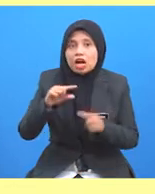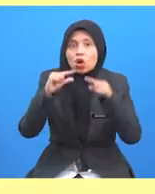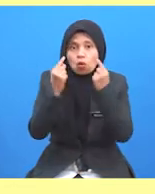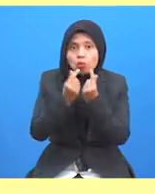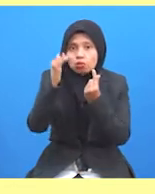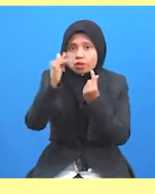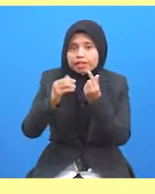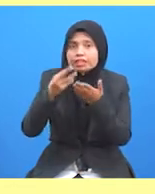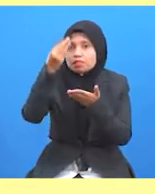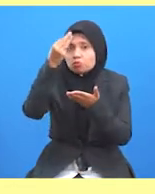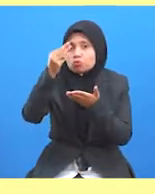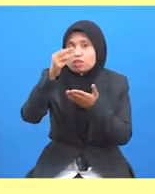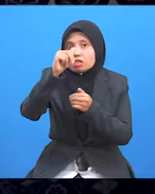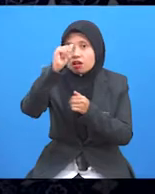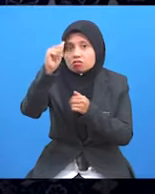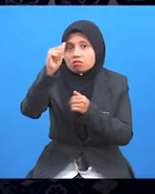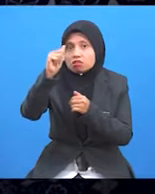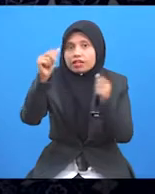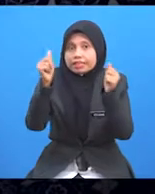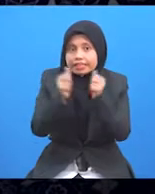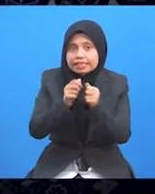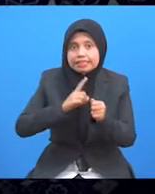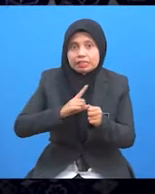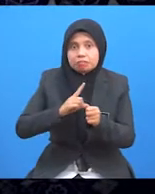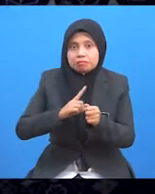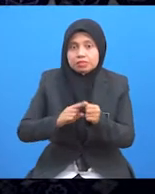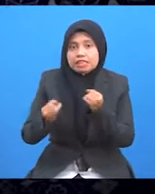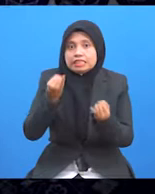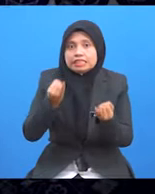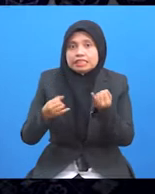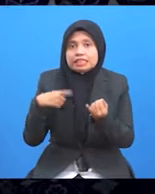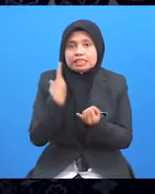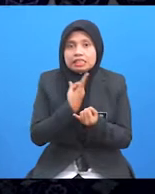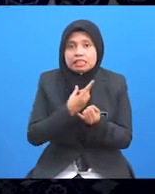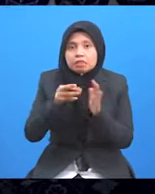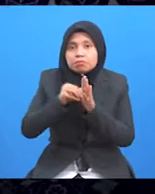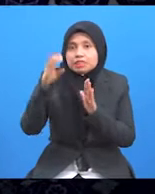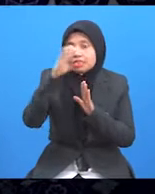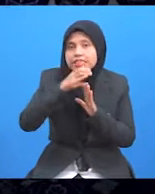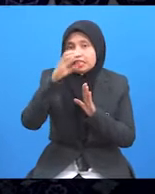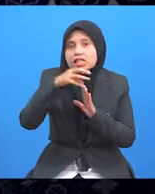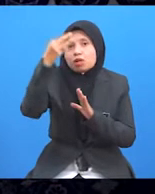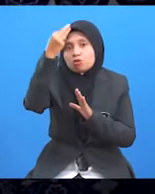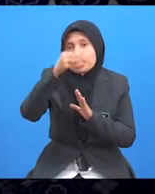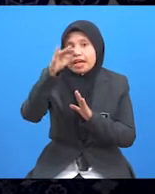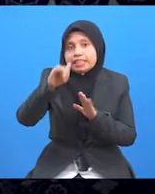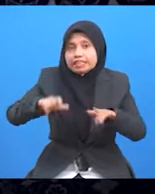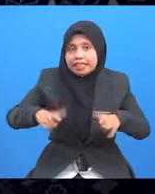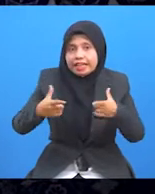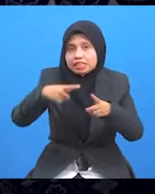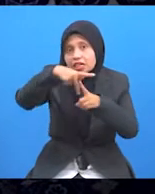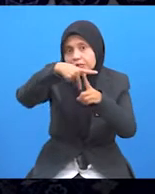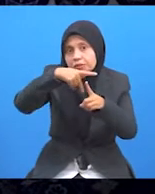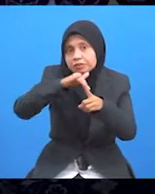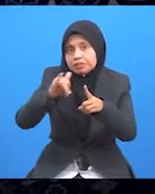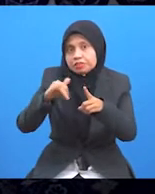keampunan dan rahmat Allah. Murid-murid, marilah kita perbanyakkan amal soleh agar